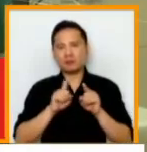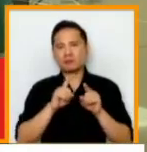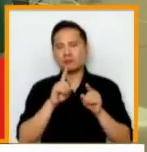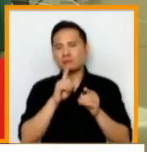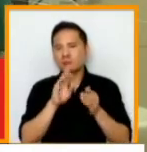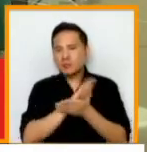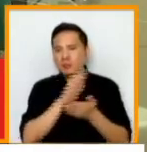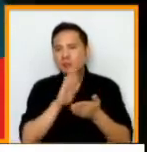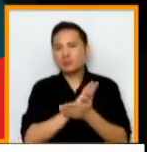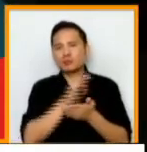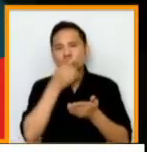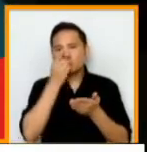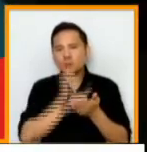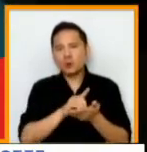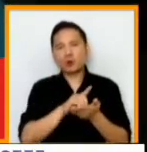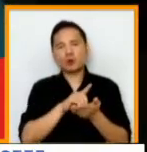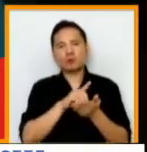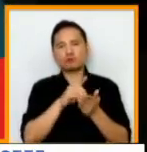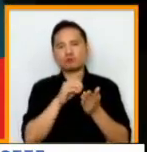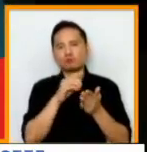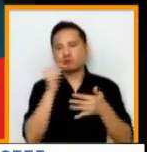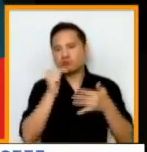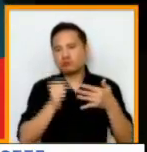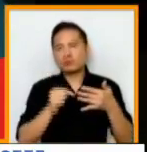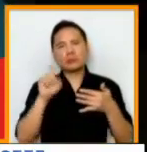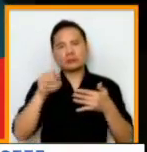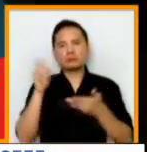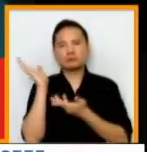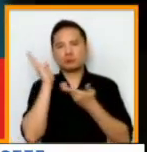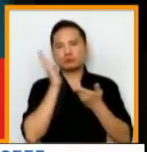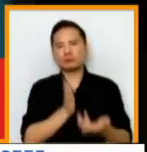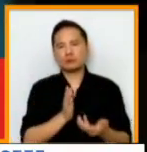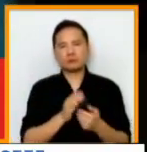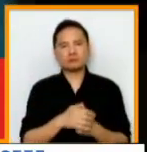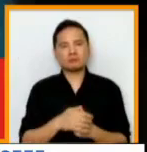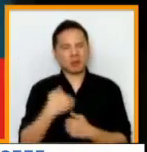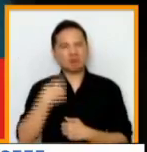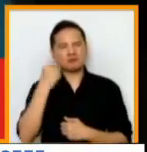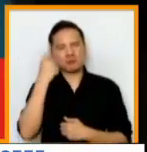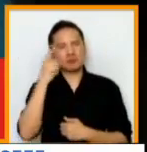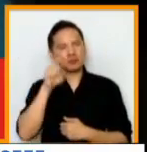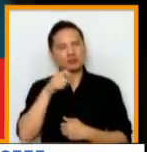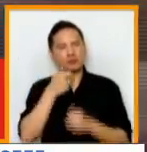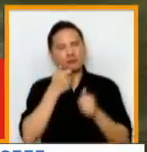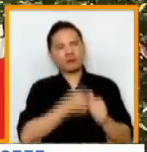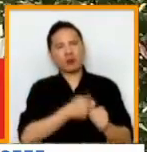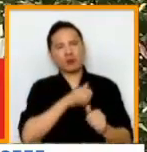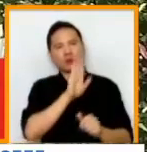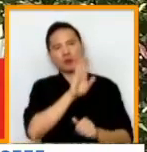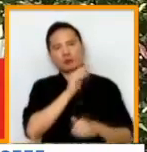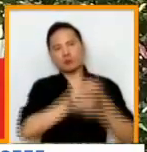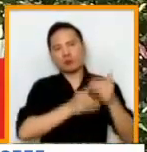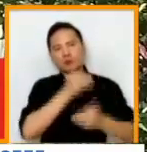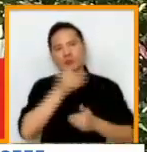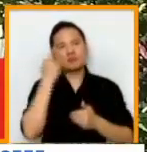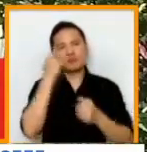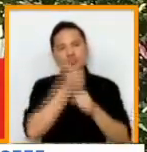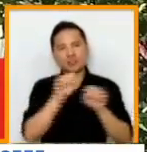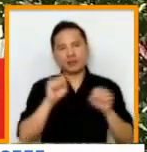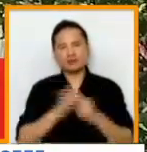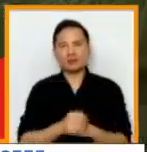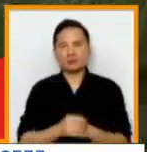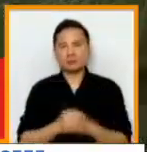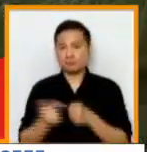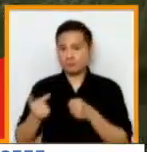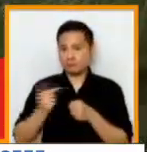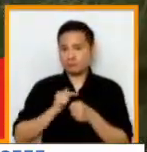kailangan sundin. We understand naman yung process nila para for safe ano po. Pero simula Lunes, November